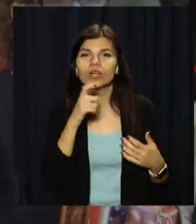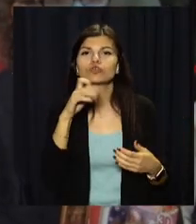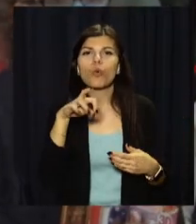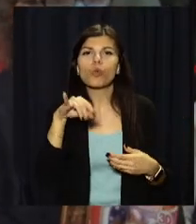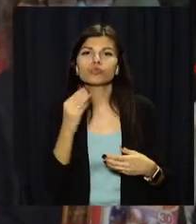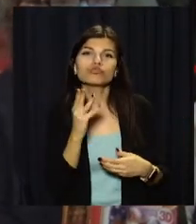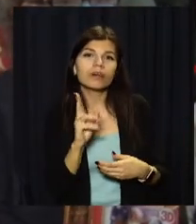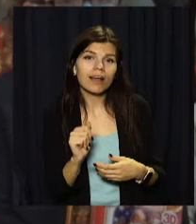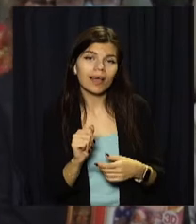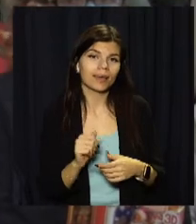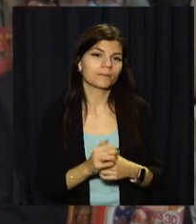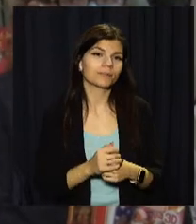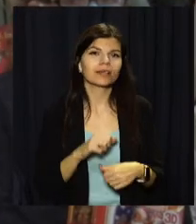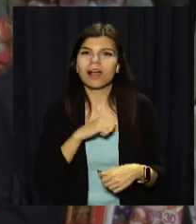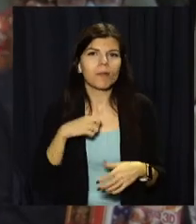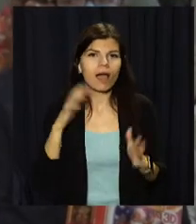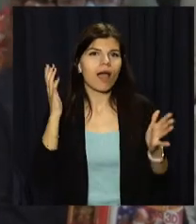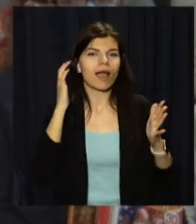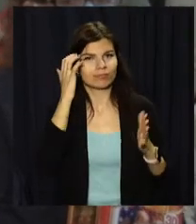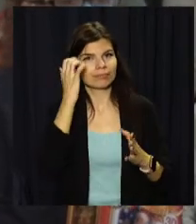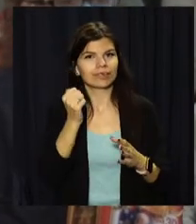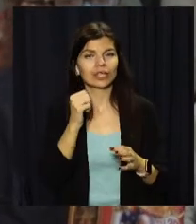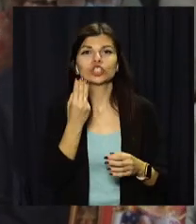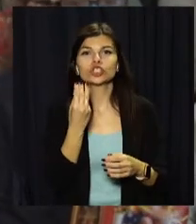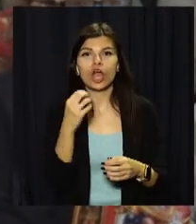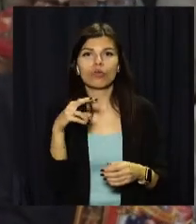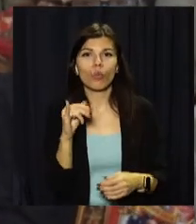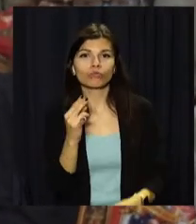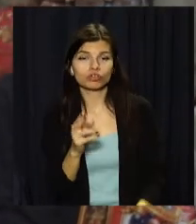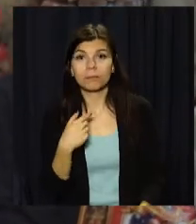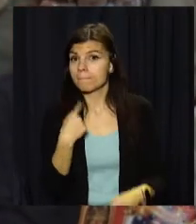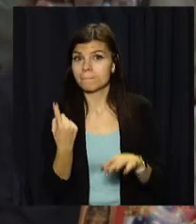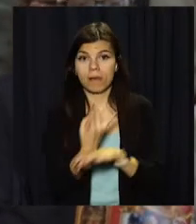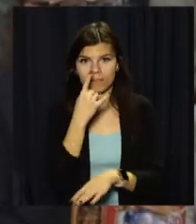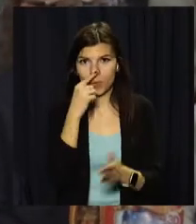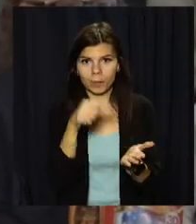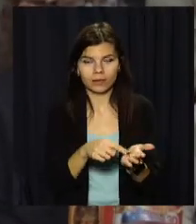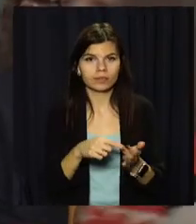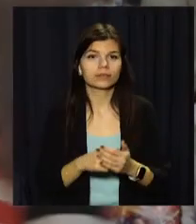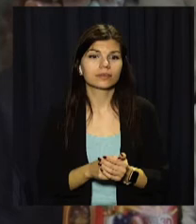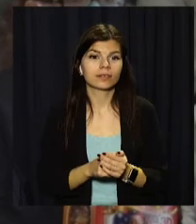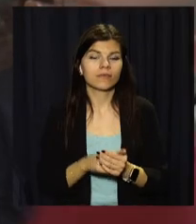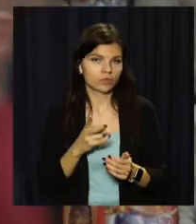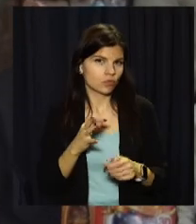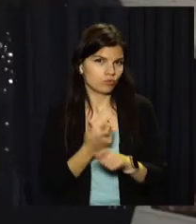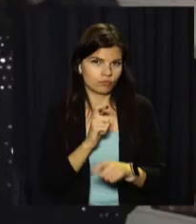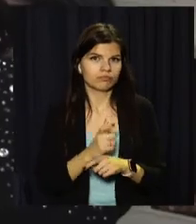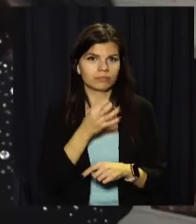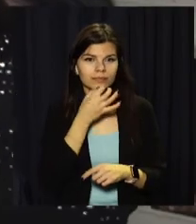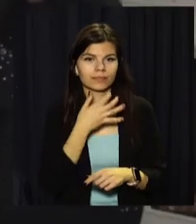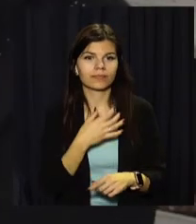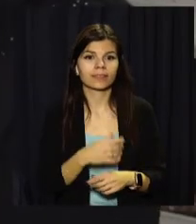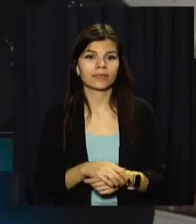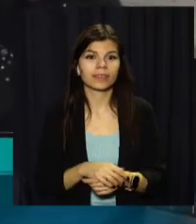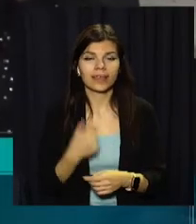Золушка, самий любимий, і как бы, Щелкунчик. На Щелкунчики ми перший раз на самом деле. Но ей очень понравилось. Я